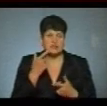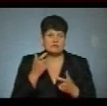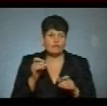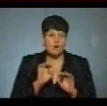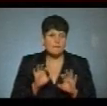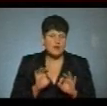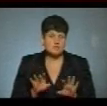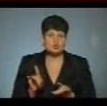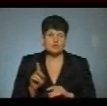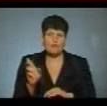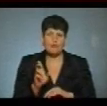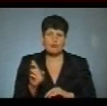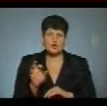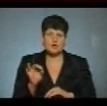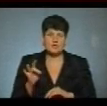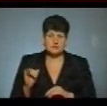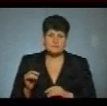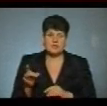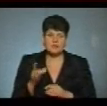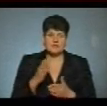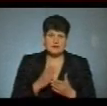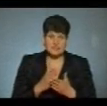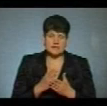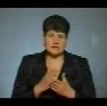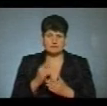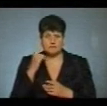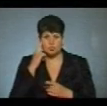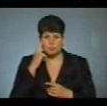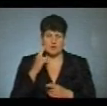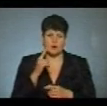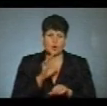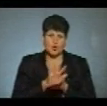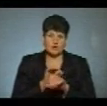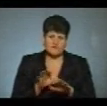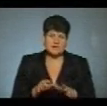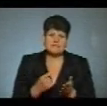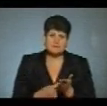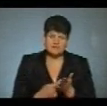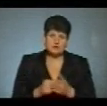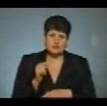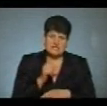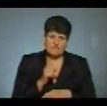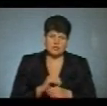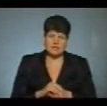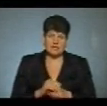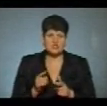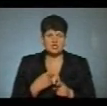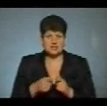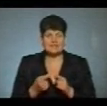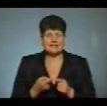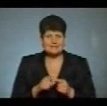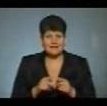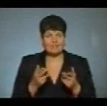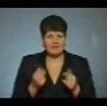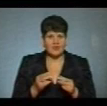що в Борщинському районі є підозра на коронавірус. І чи підтверджується вона? Чи це справді так, чи